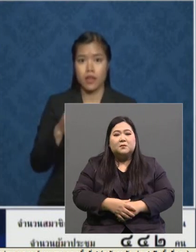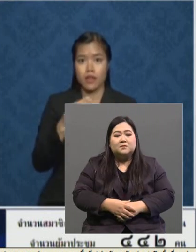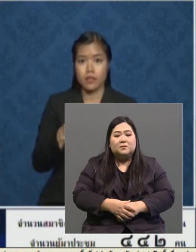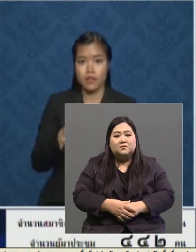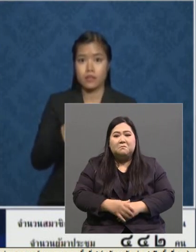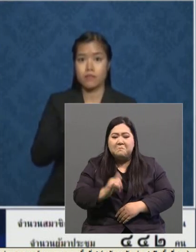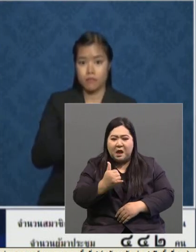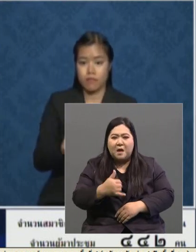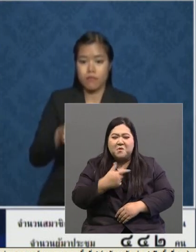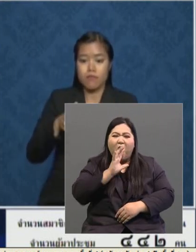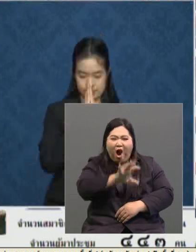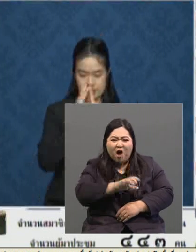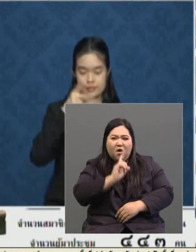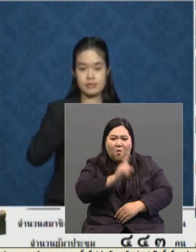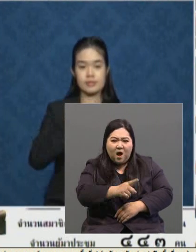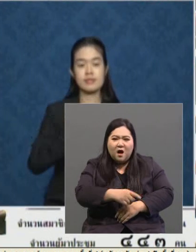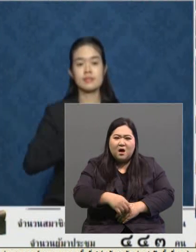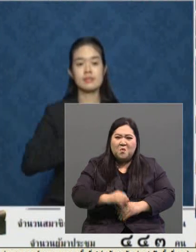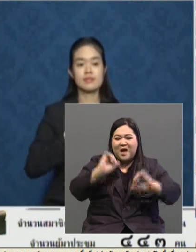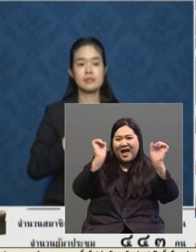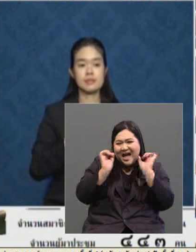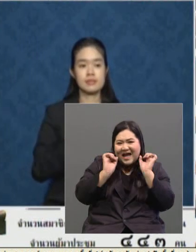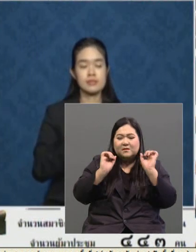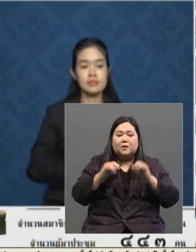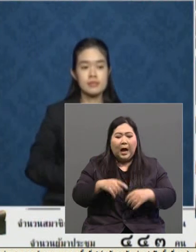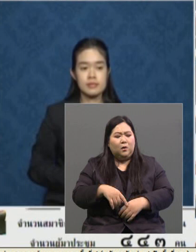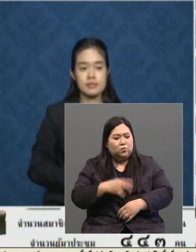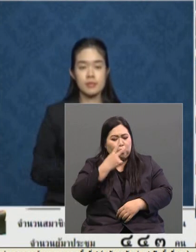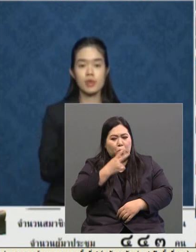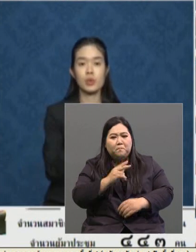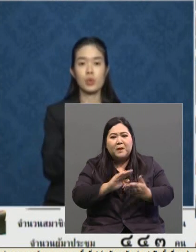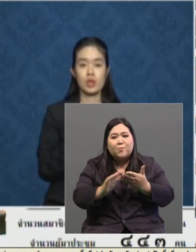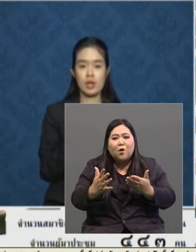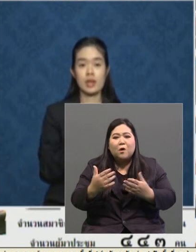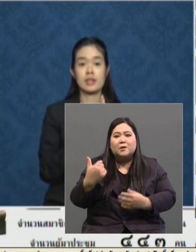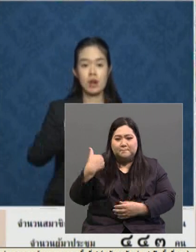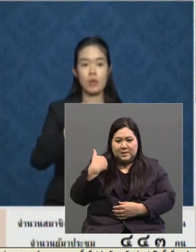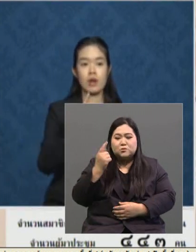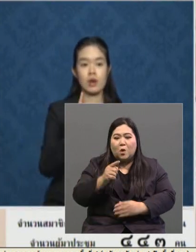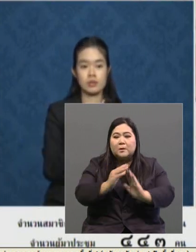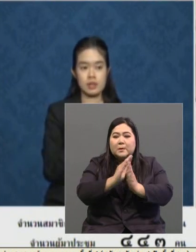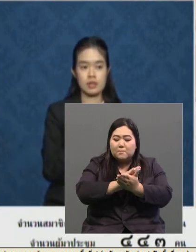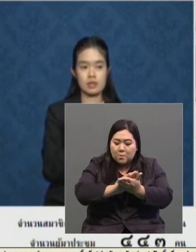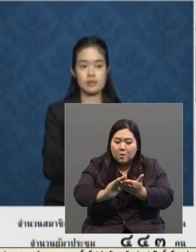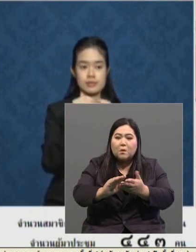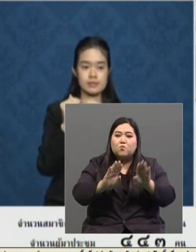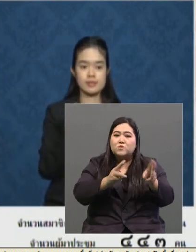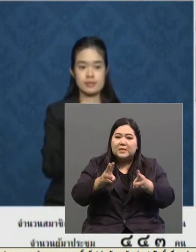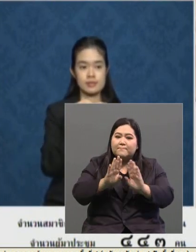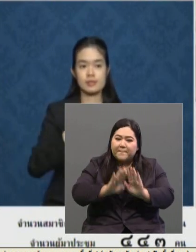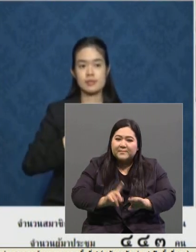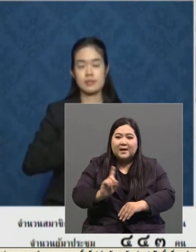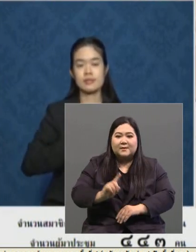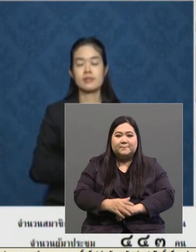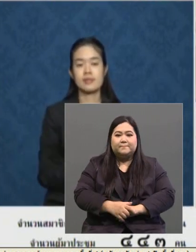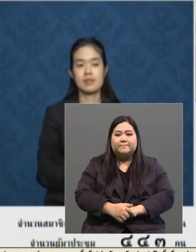คนก็โหวกโหวกเวกโวยวายวิดว้ายกระตู้ฮู้จนเกินงามอะไรอย่างเงี้ยมันก็ต้องมีระเบียบมีแบบแผนเหมือนกันใช่ค่ะเพราะ